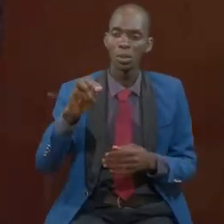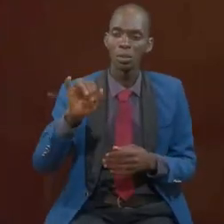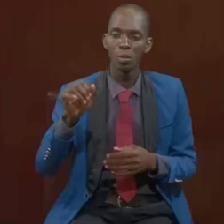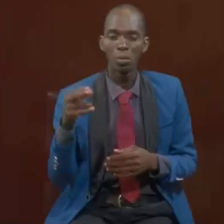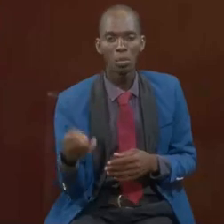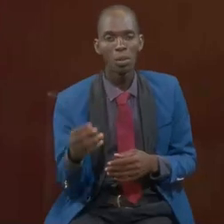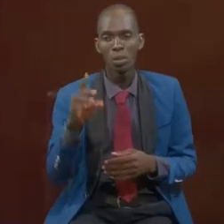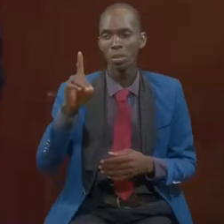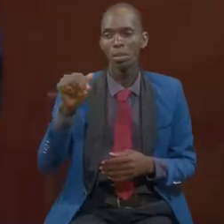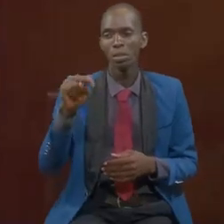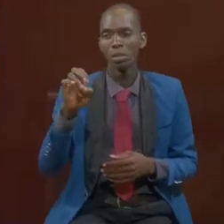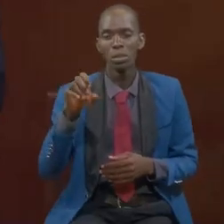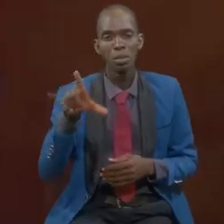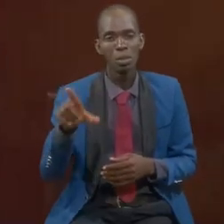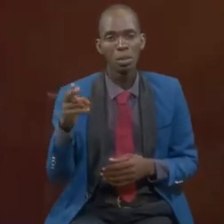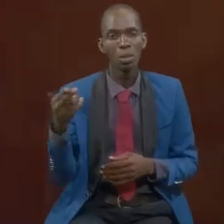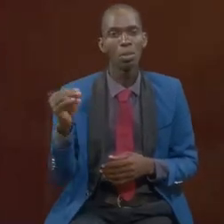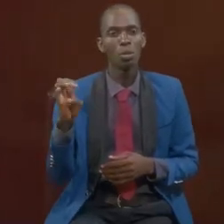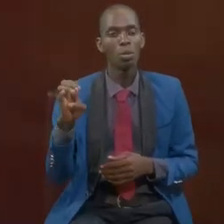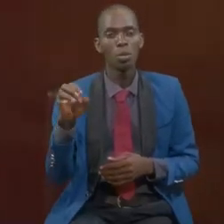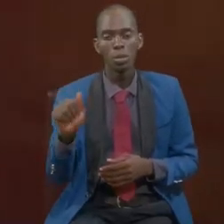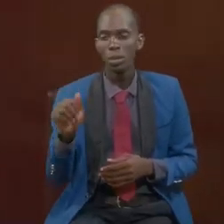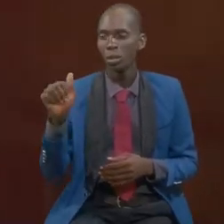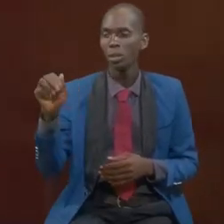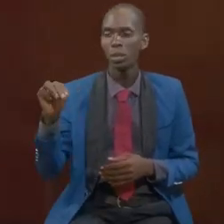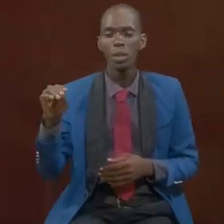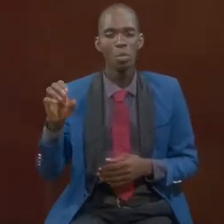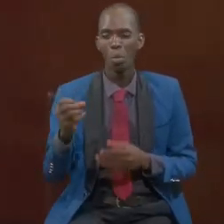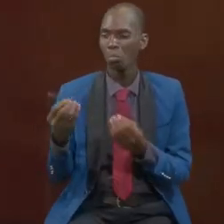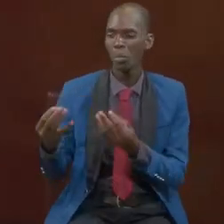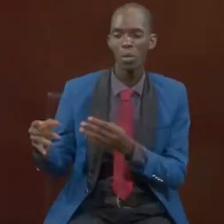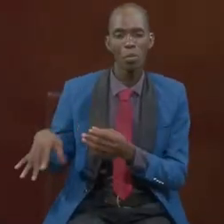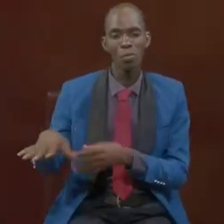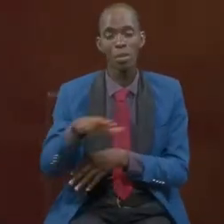Ézéchiel, Daniel, Osée, Amos et tous les prophètes, l'interprétation, là,